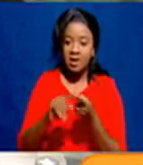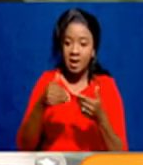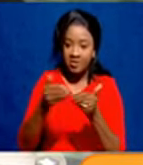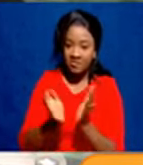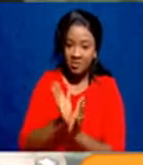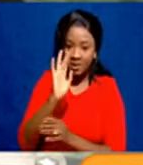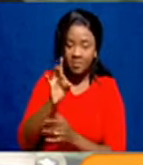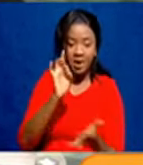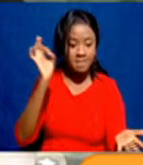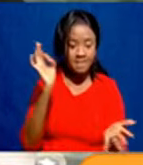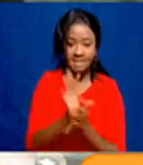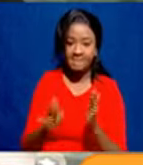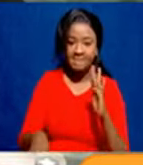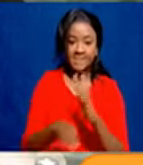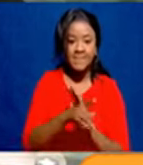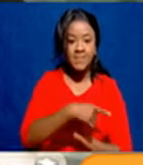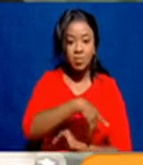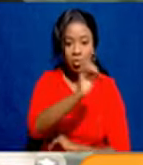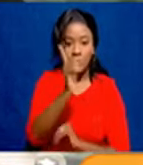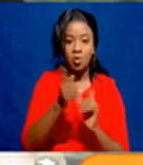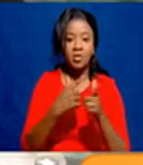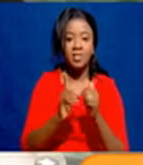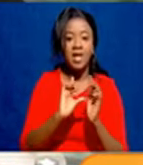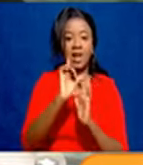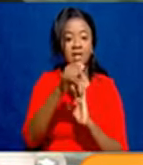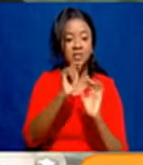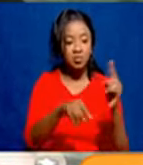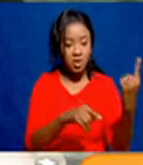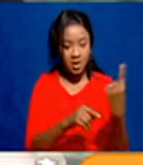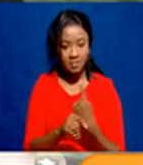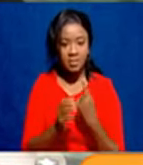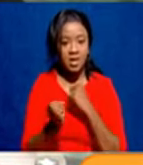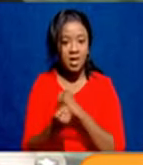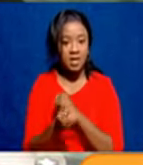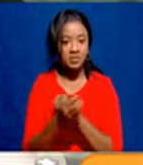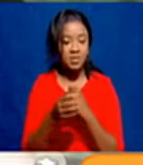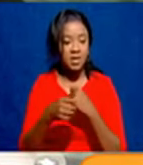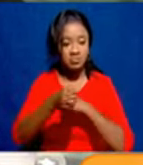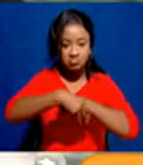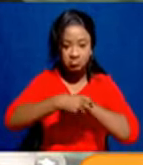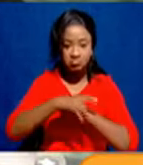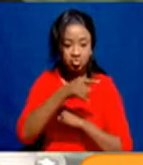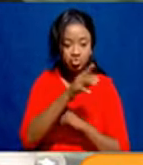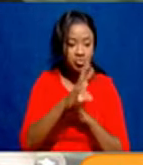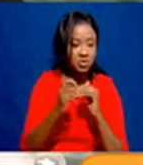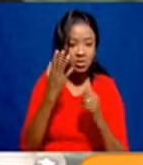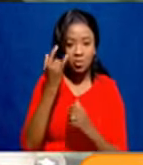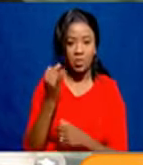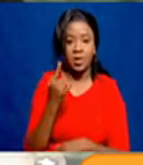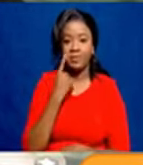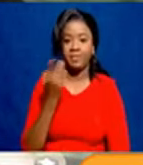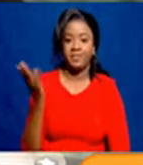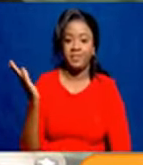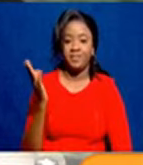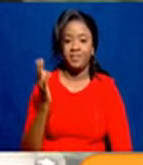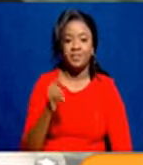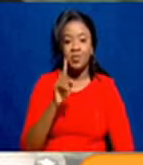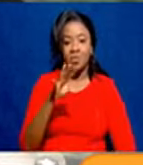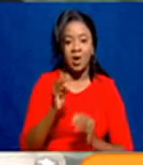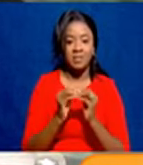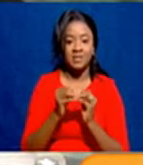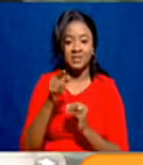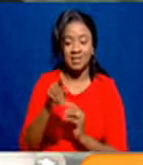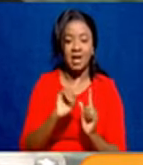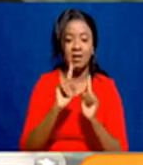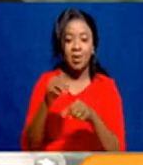maalum cha wanakijiji kabla ya kuruhusiwa baadaye kujitetea. Na mwanahabari wetu Crispin Otieno alihudhuria moja kati ya vikao